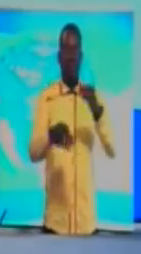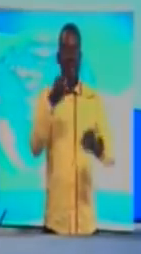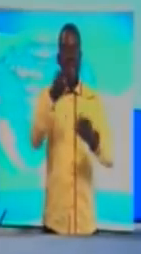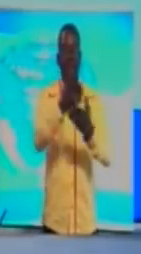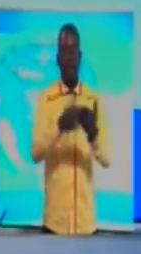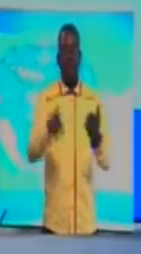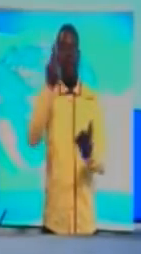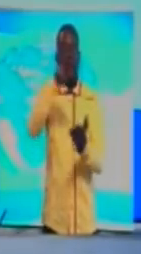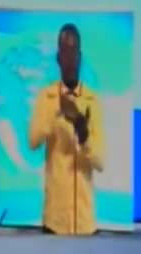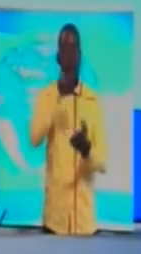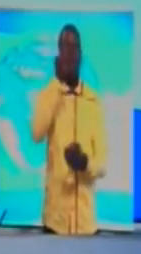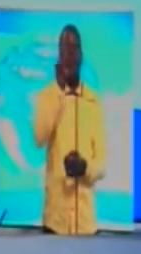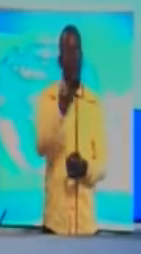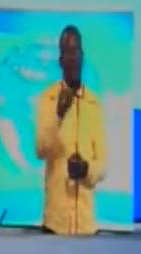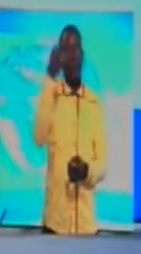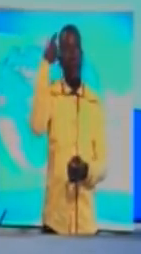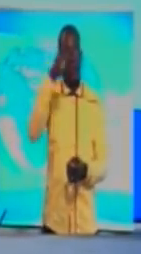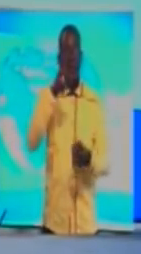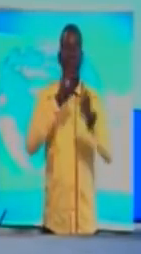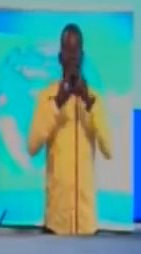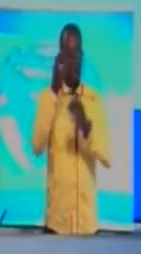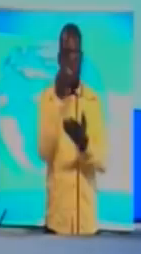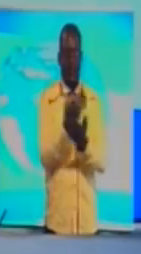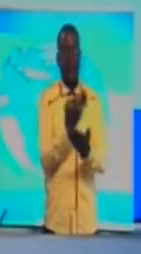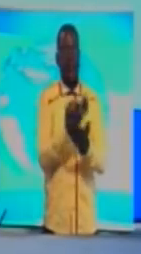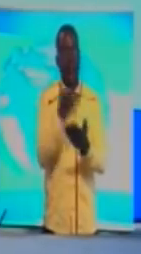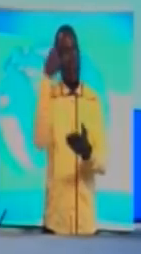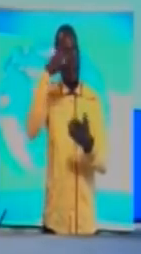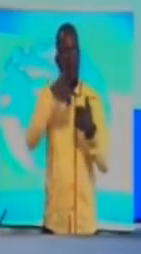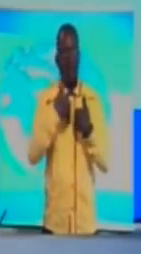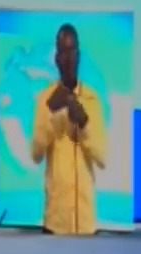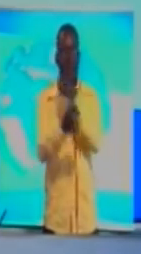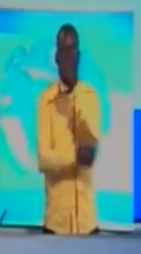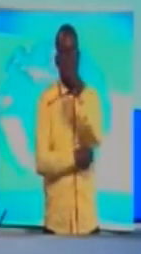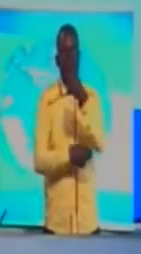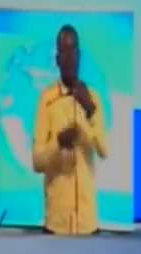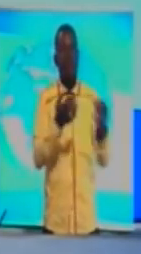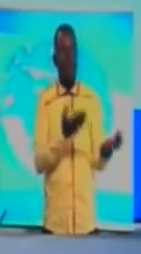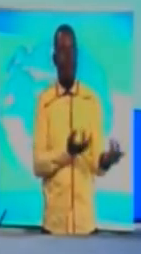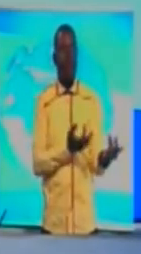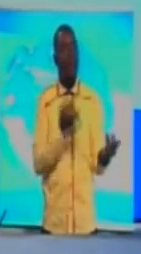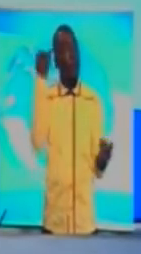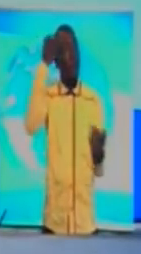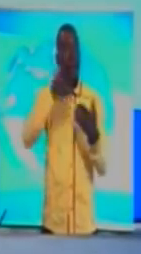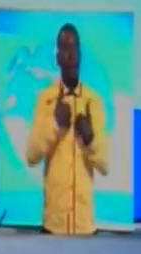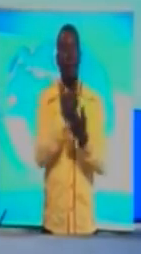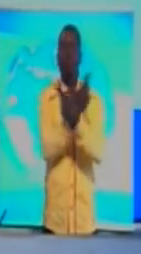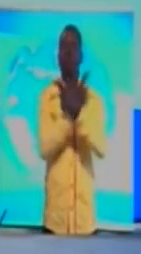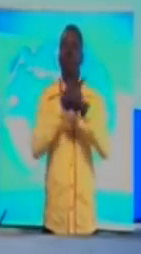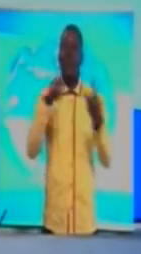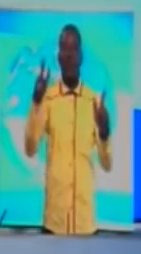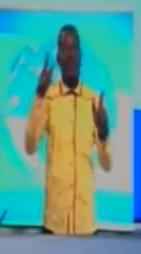partir de 2020 pour des malversations financières présumées. En attendant, Carlos Ghosn se dit désormais libéré